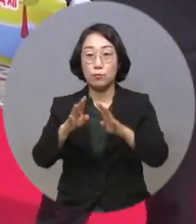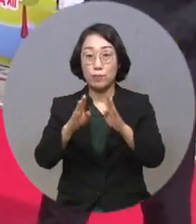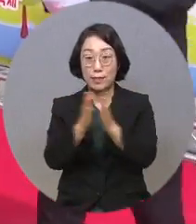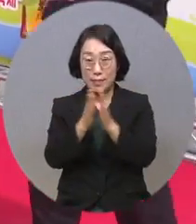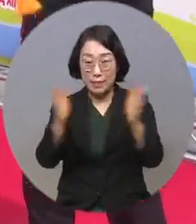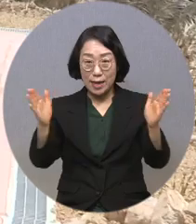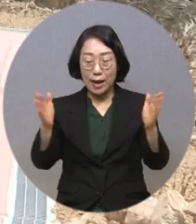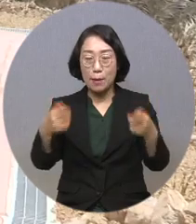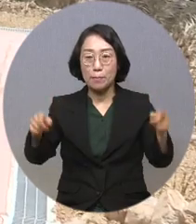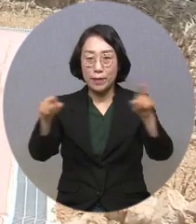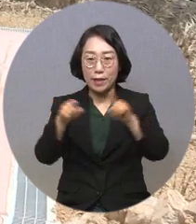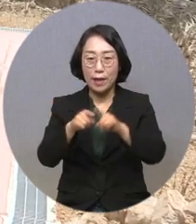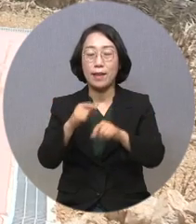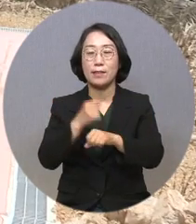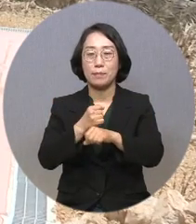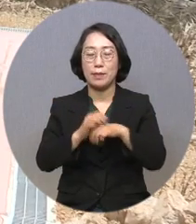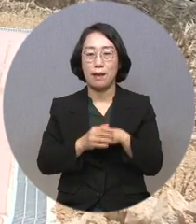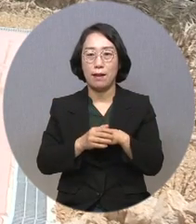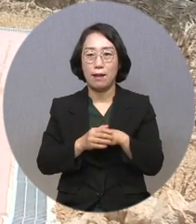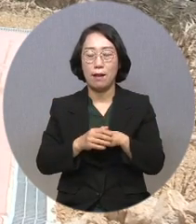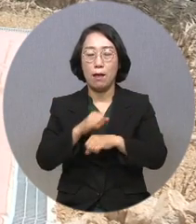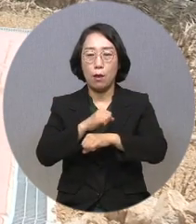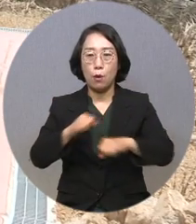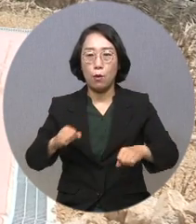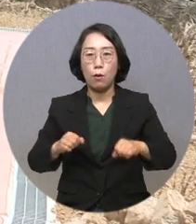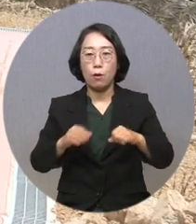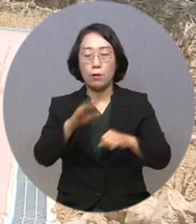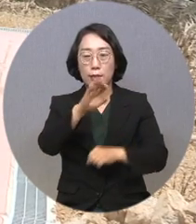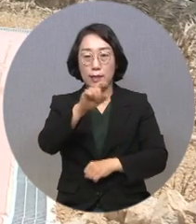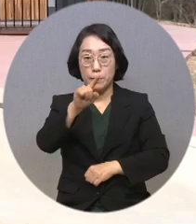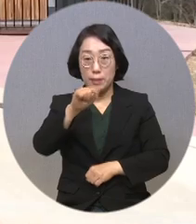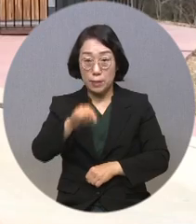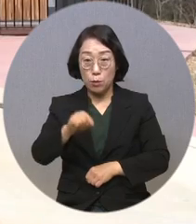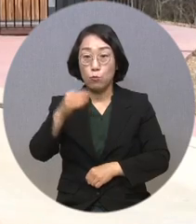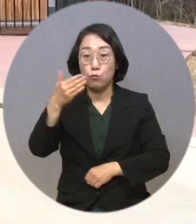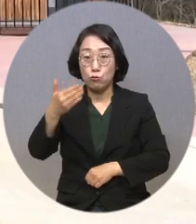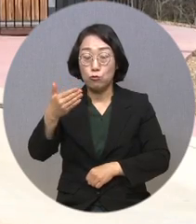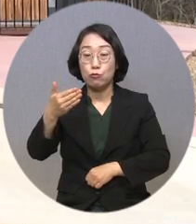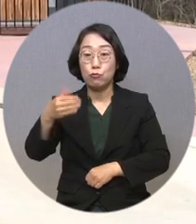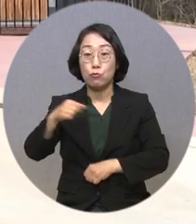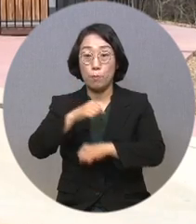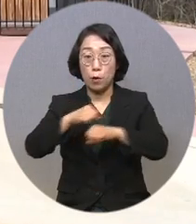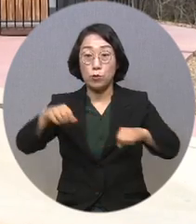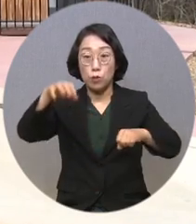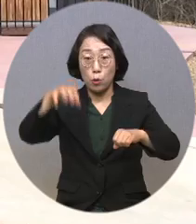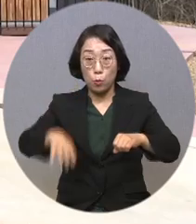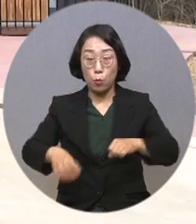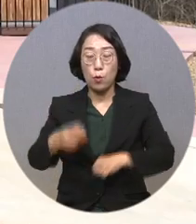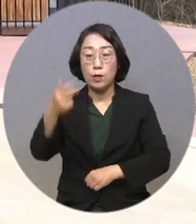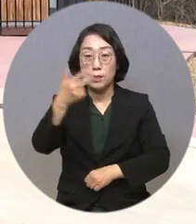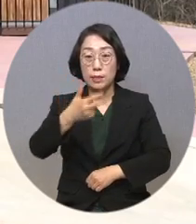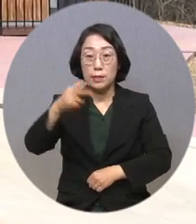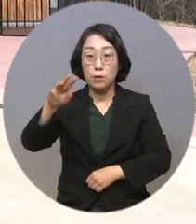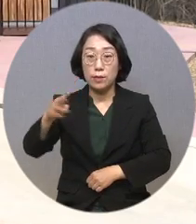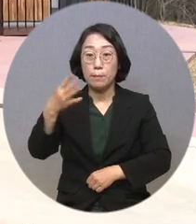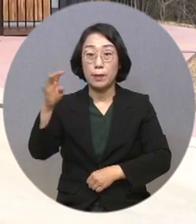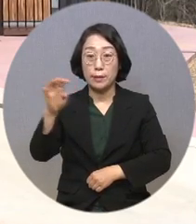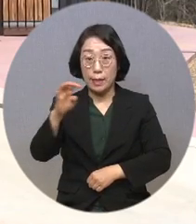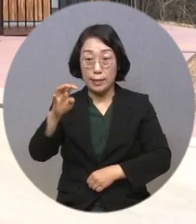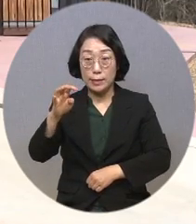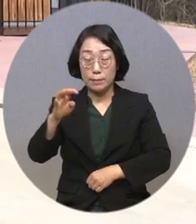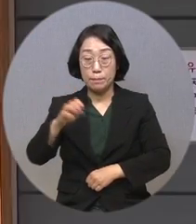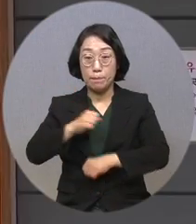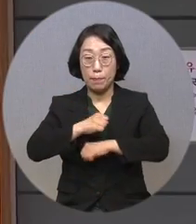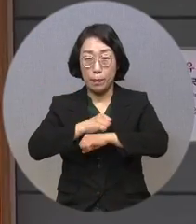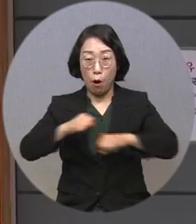맞이했습니다. 총 사업 면적 41.9헥타르 중 시설 면적 7,340제곱미터의